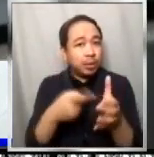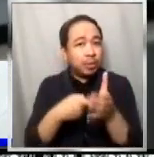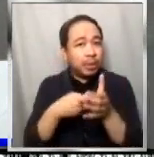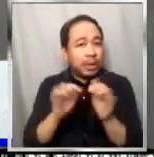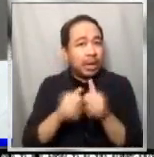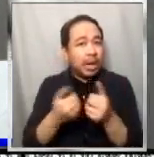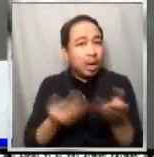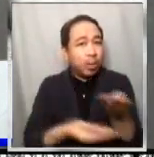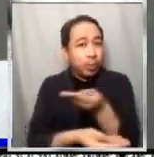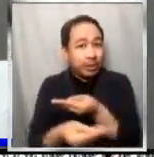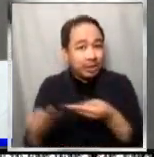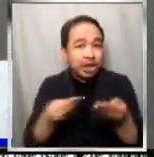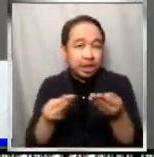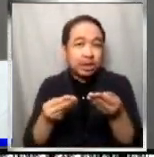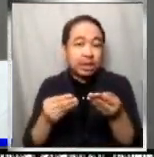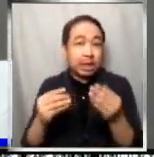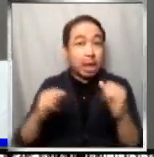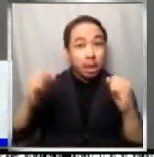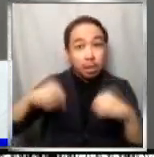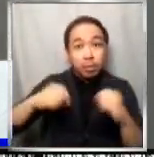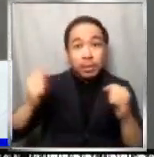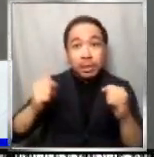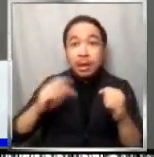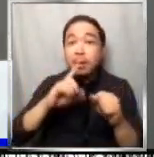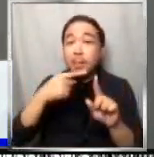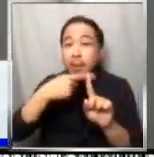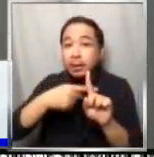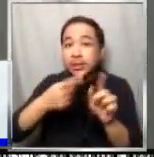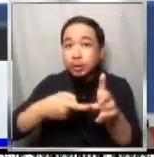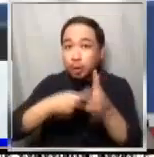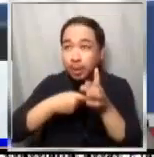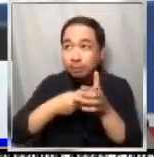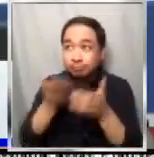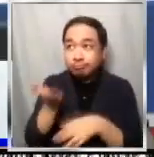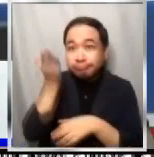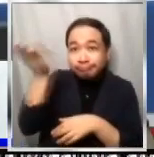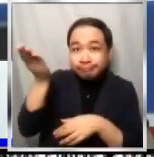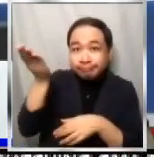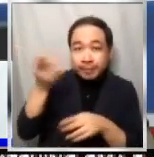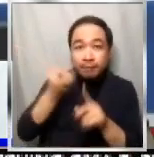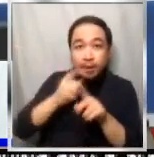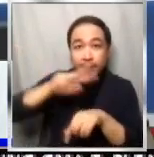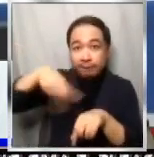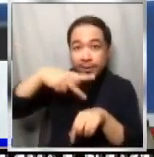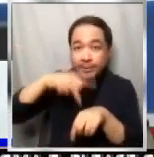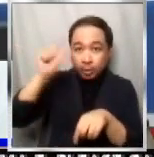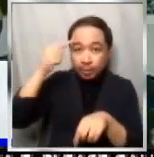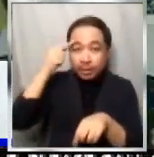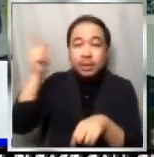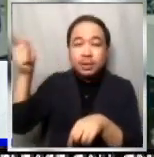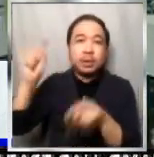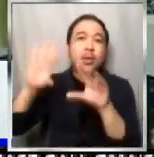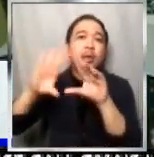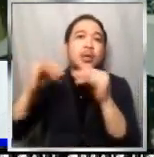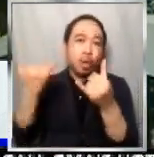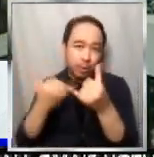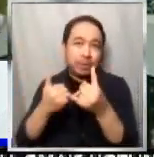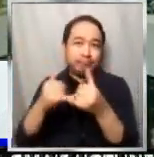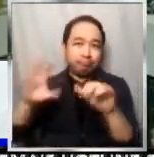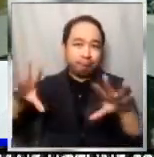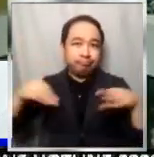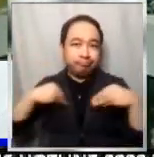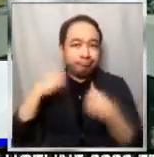completed and the requirements are met by the Philippine government and the manufacturer of the vaccine, Pfizer BioNTech. Binigyang diin